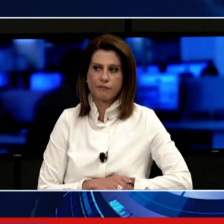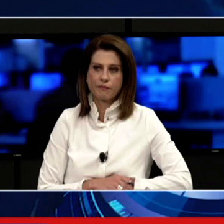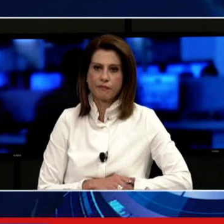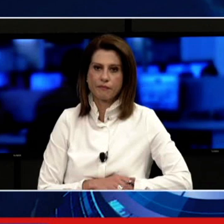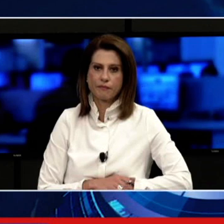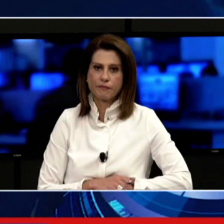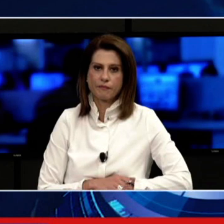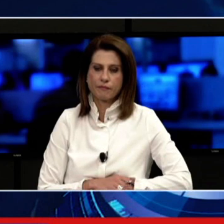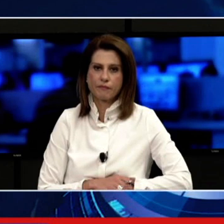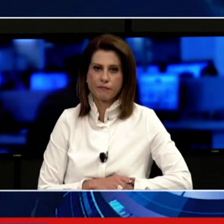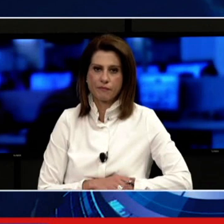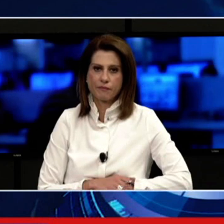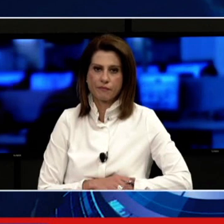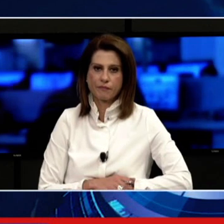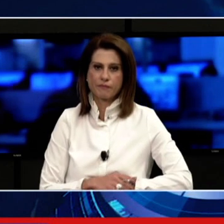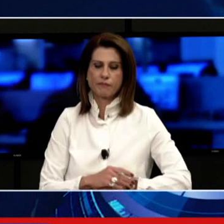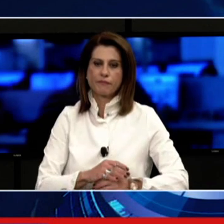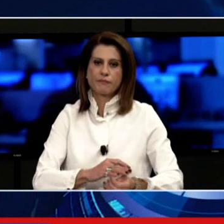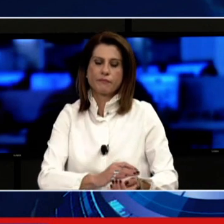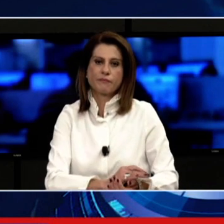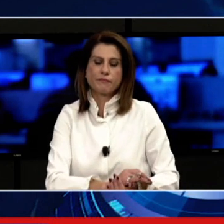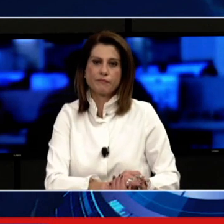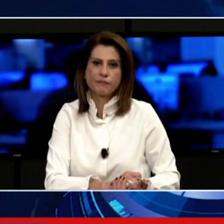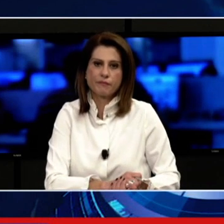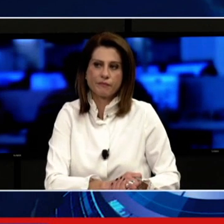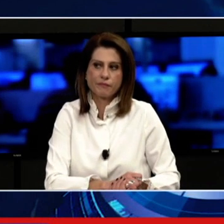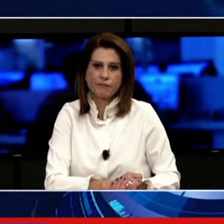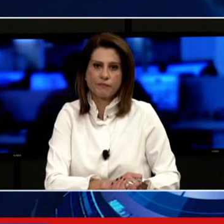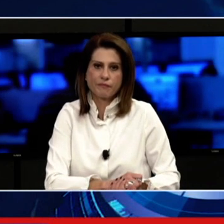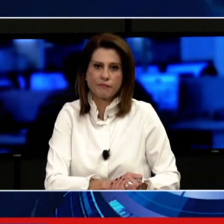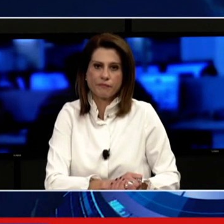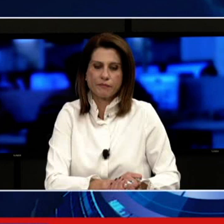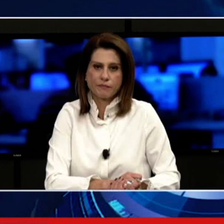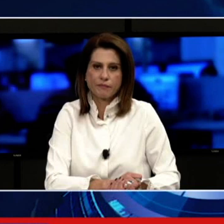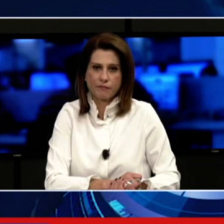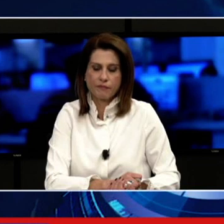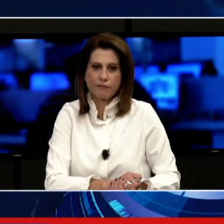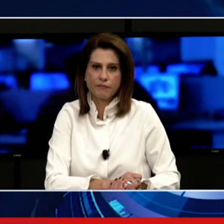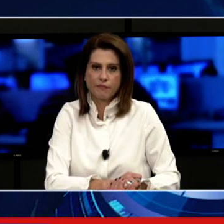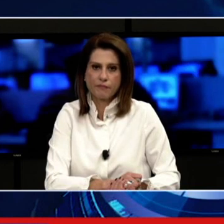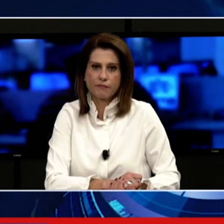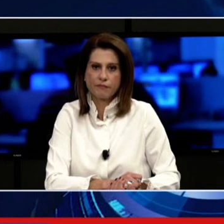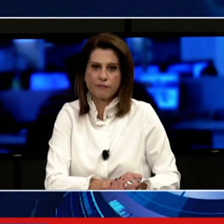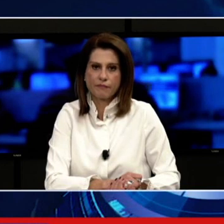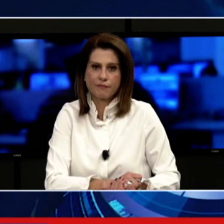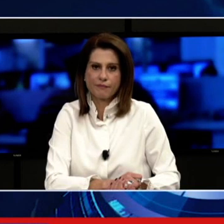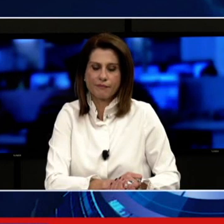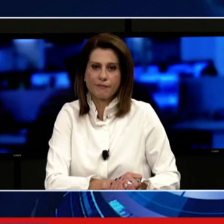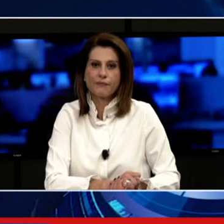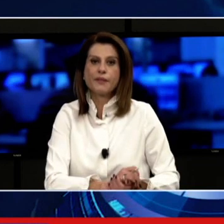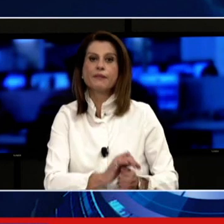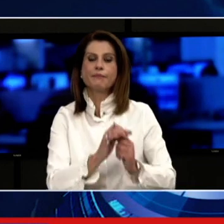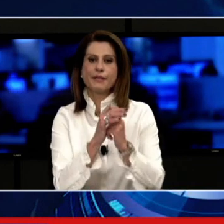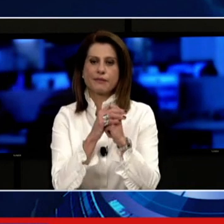που ενδεχομένως όμως να είναι πιο σημαντικό είναι να κάνουμε σωστή χρήση της μάσκας και όχι απλά χρήση της μάσκας μόνο